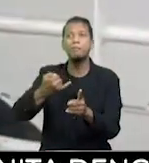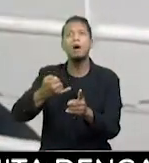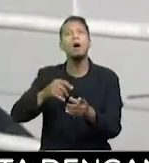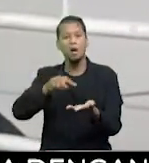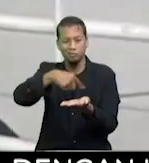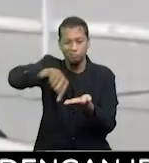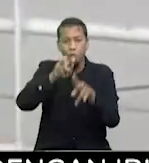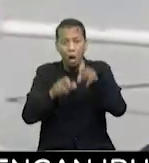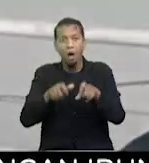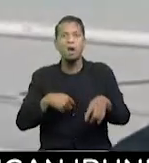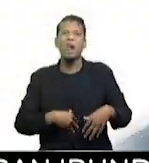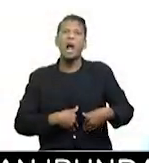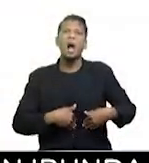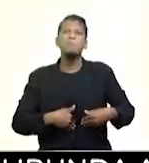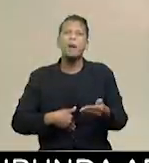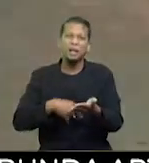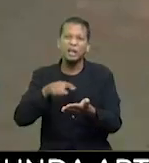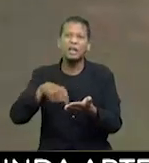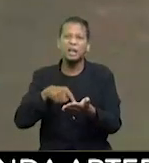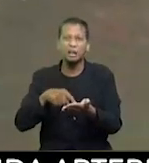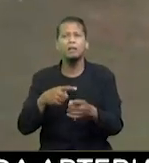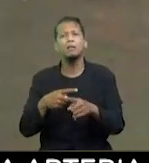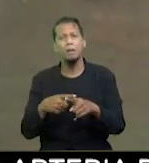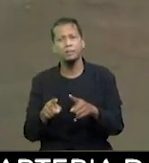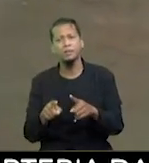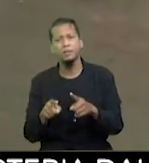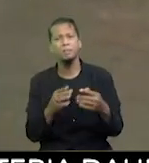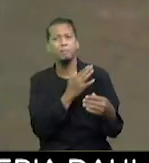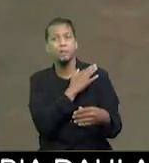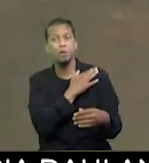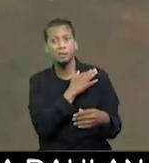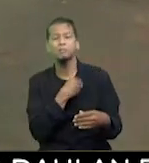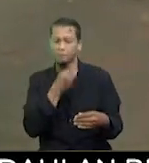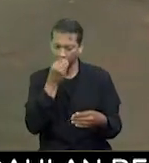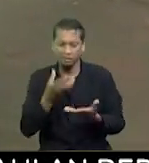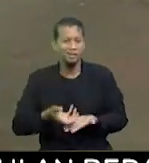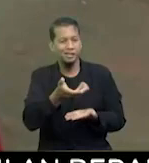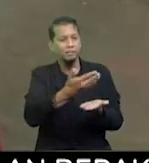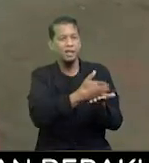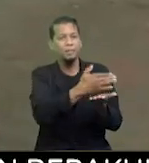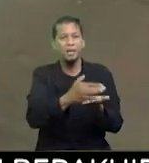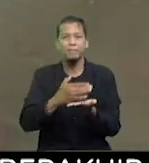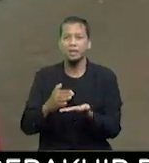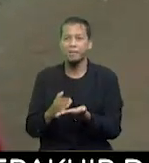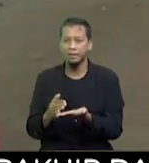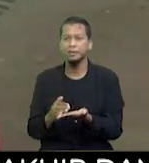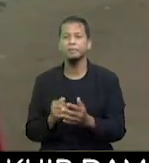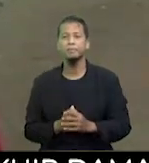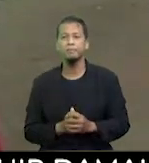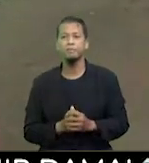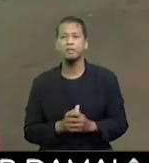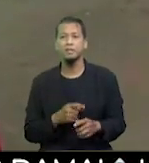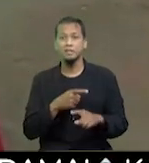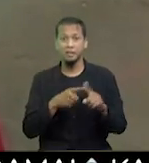pihak kapal memberikan makanan secara gratis. Berangkat dari Bakau jam kira-kira setengah 9 malam. Pas jam